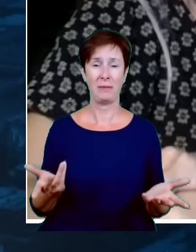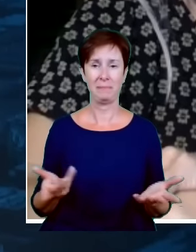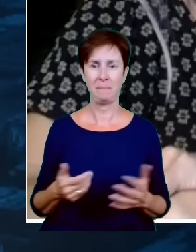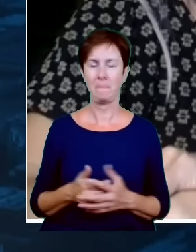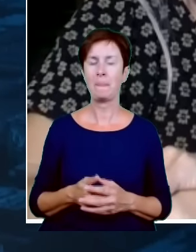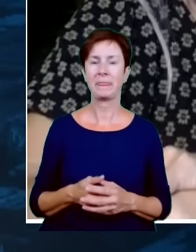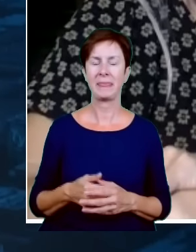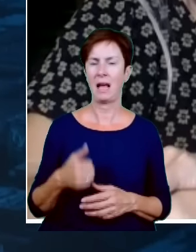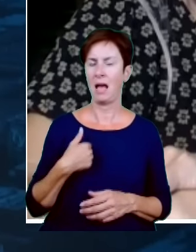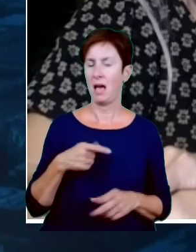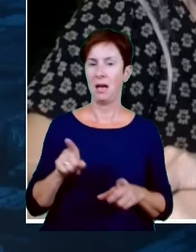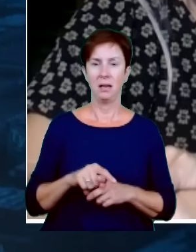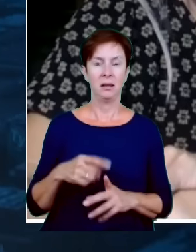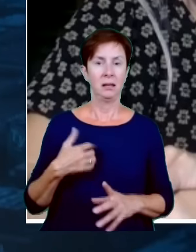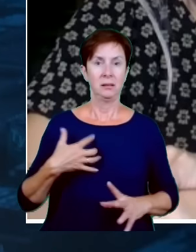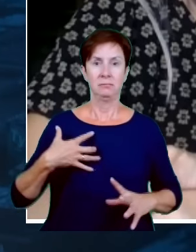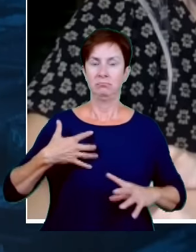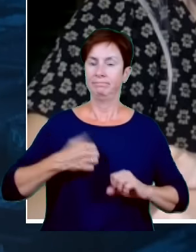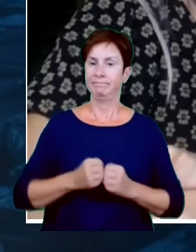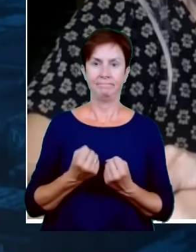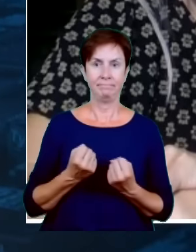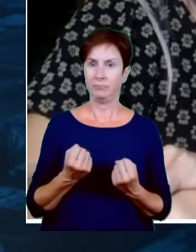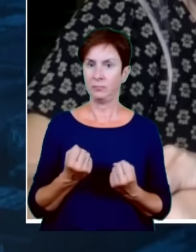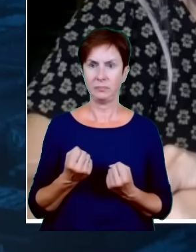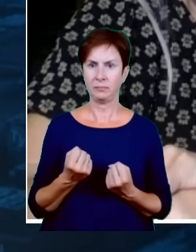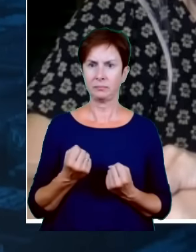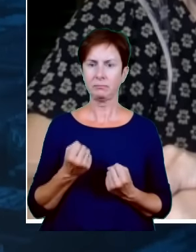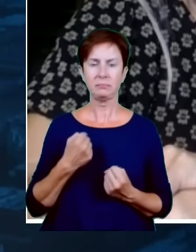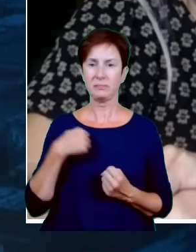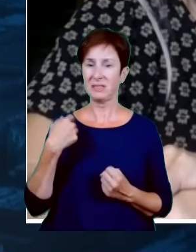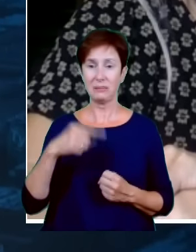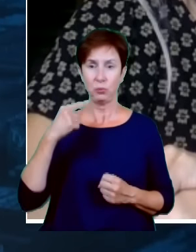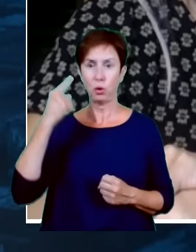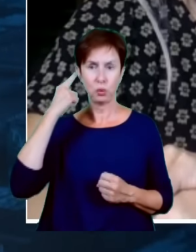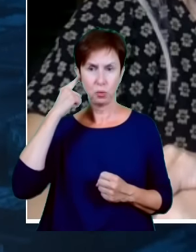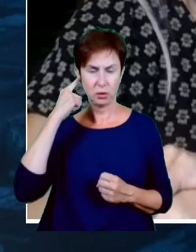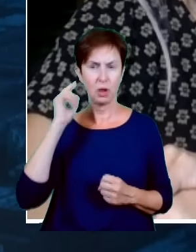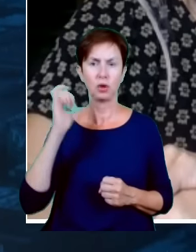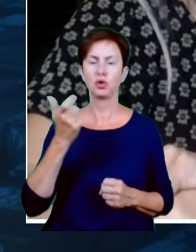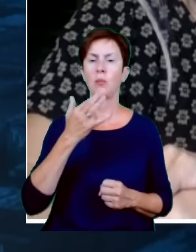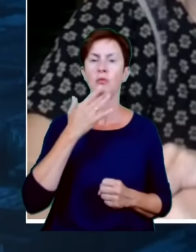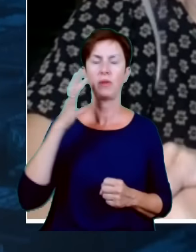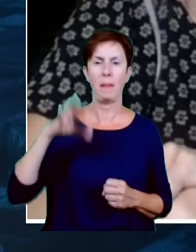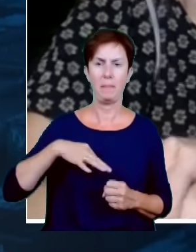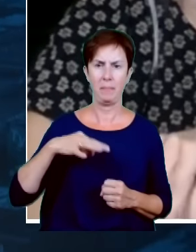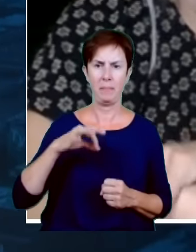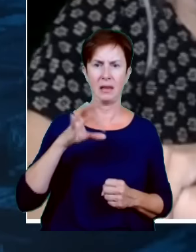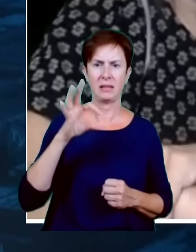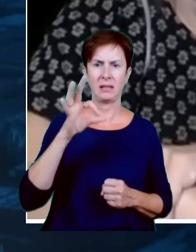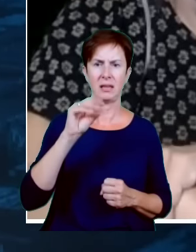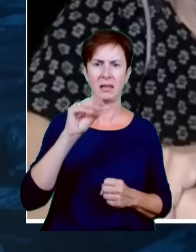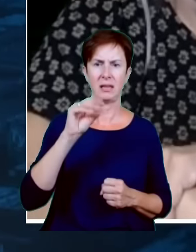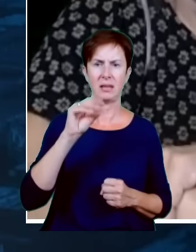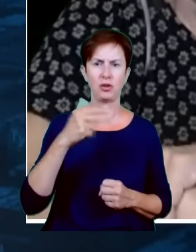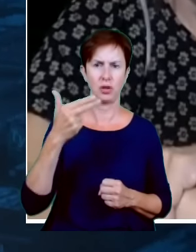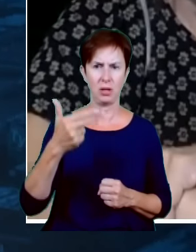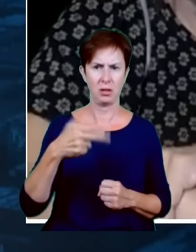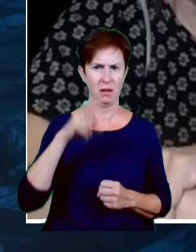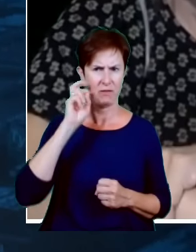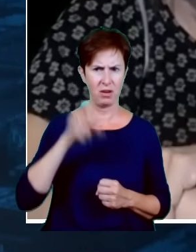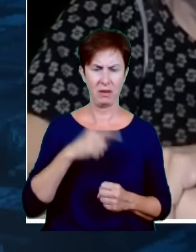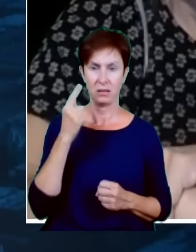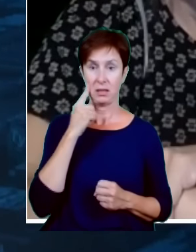zdruzgotana słowami ja o nich nie słyszałam słowami pani o tym wyrwaniu zęba